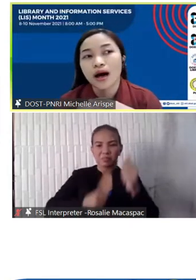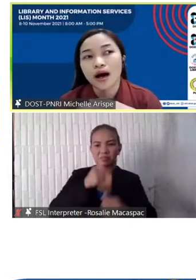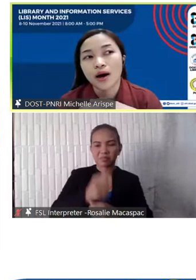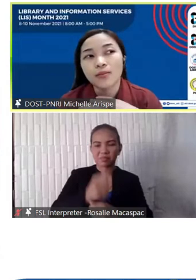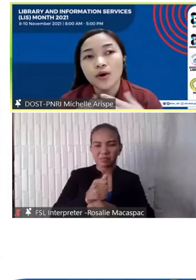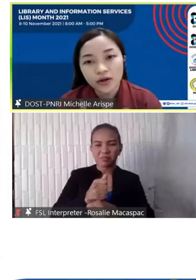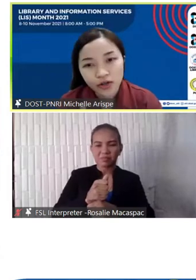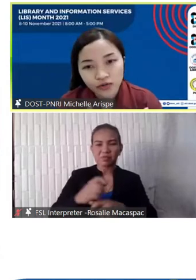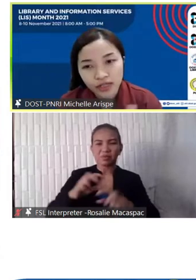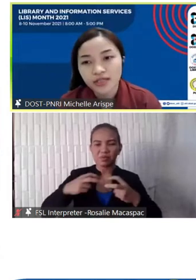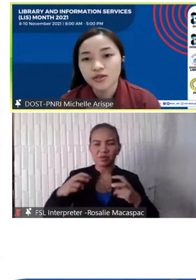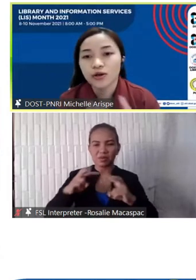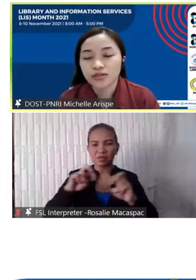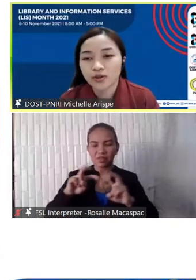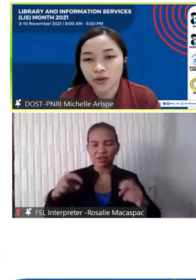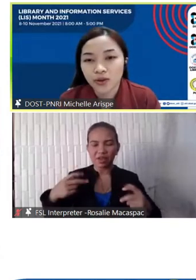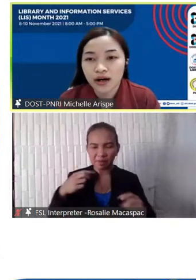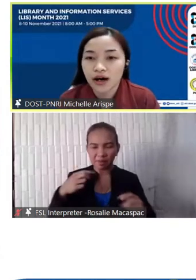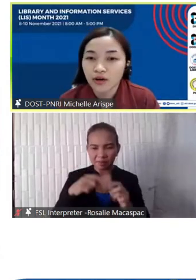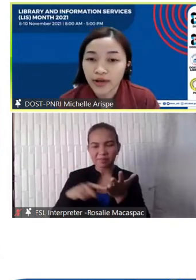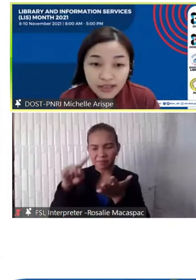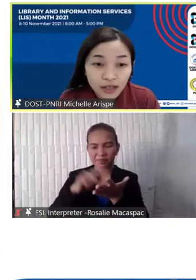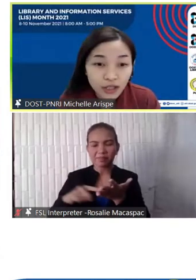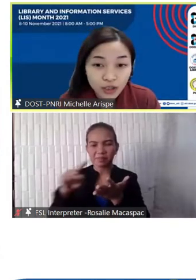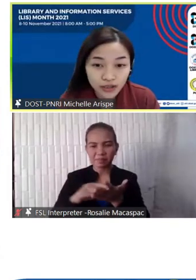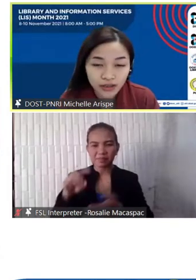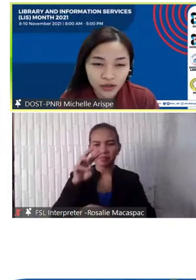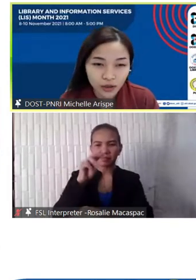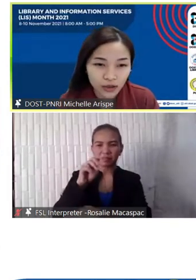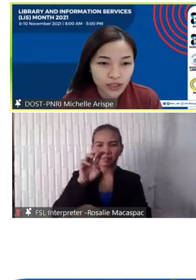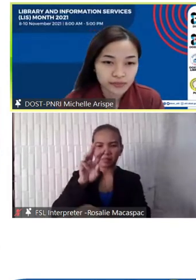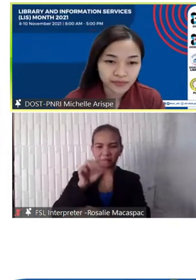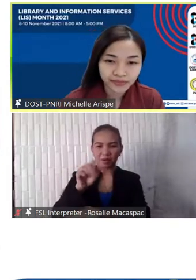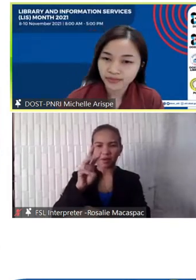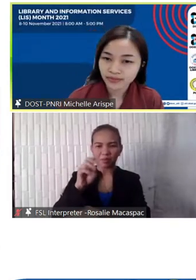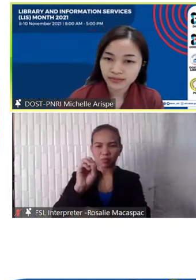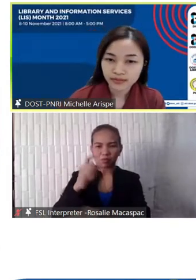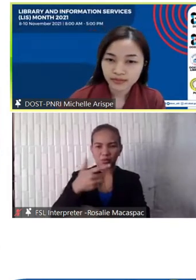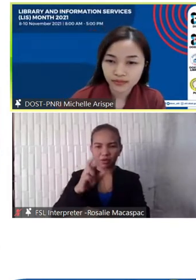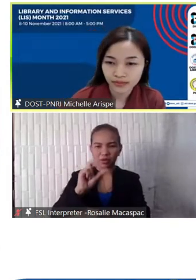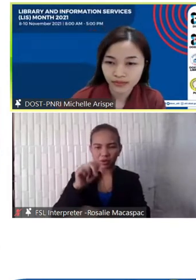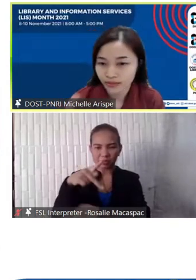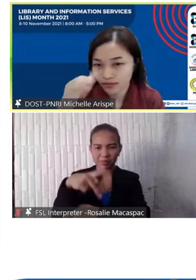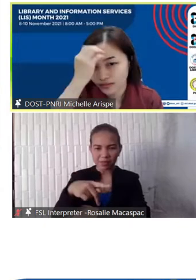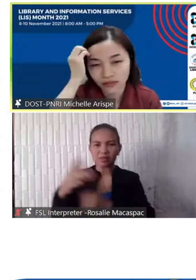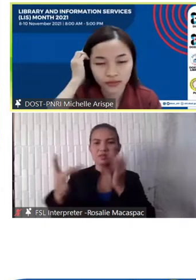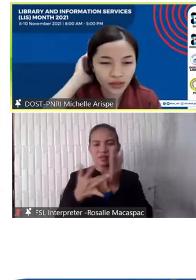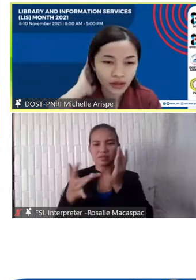scans, mammography, that's also radiation technology.